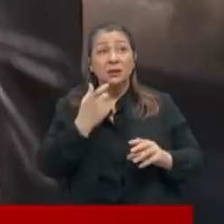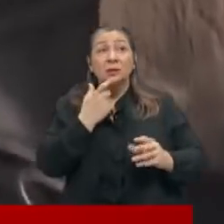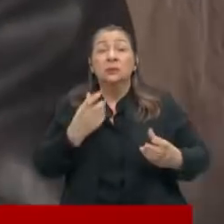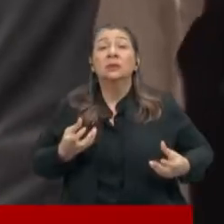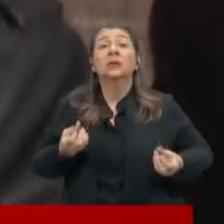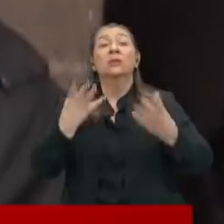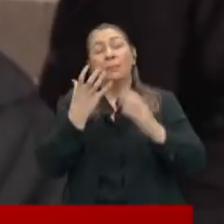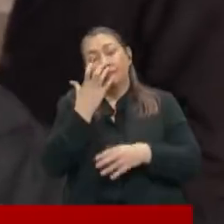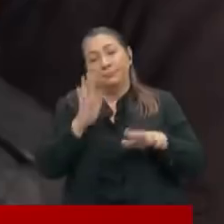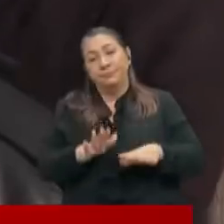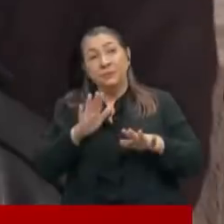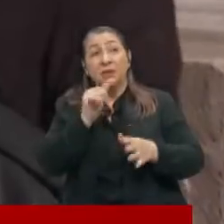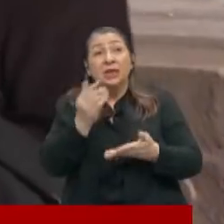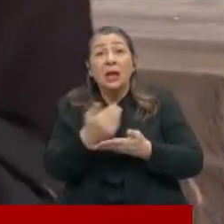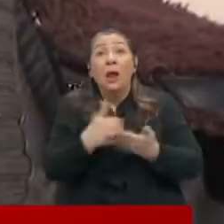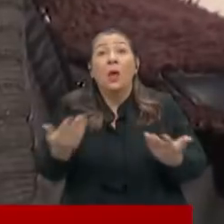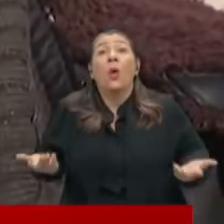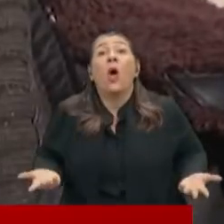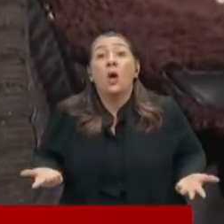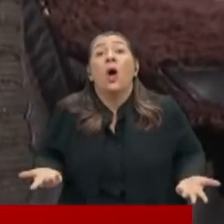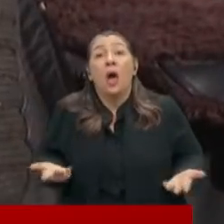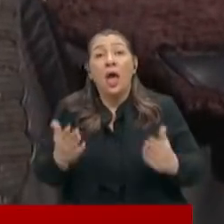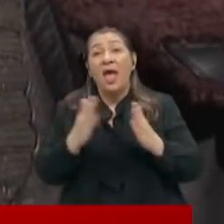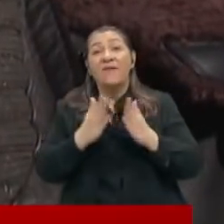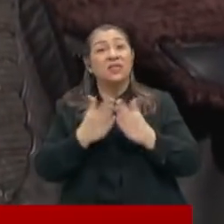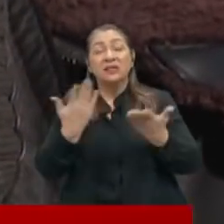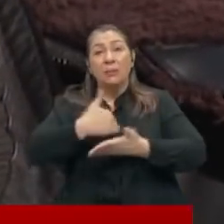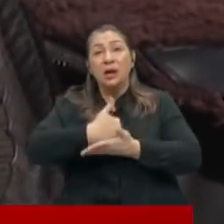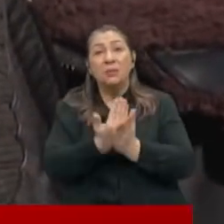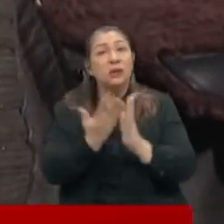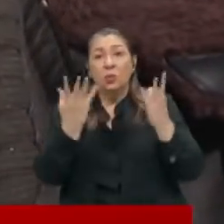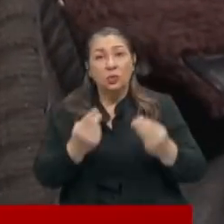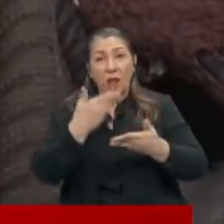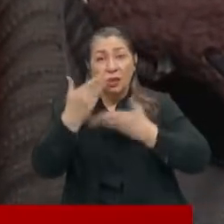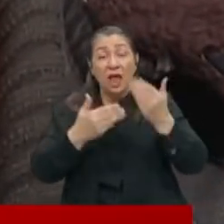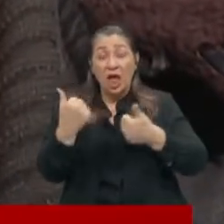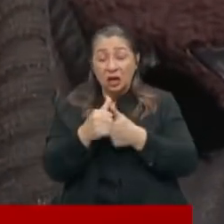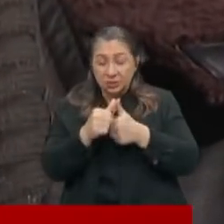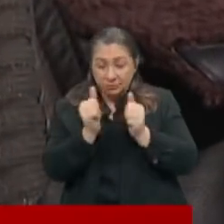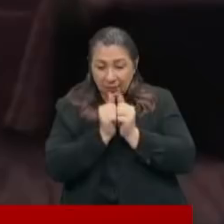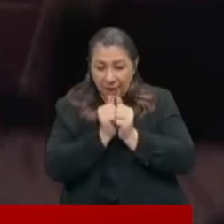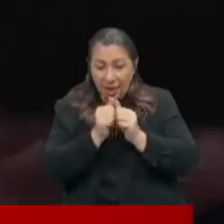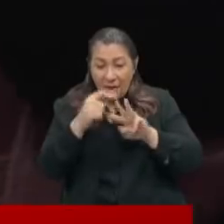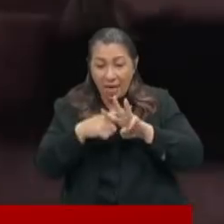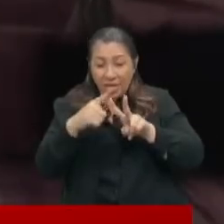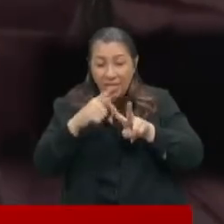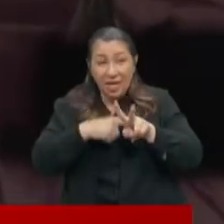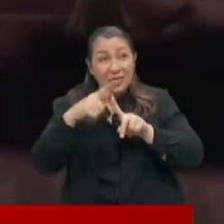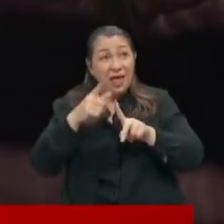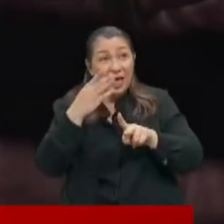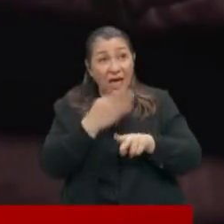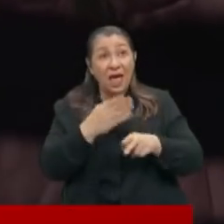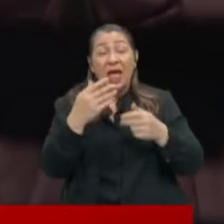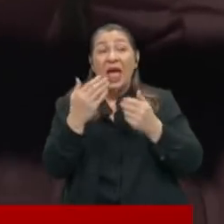takılan Murat Güçlü, hiçbir geliri olmadığı için evinin nasıl dağıldığını anlattı. Eşiyle birlikte EYT'li Adile